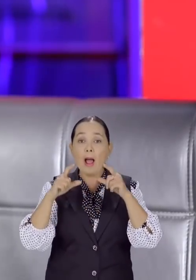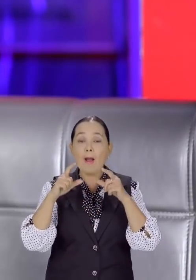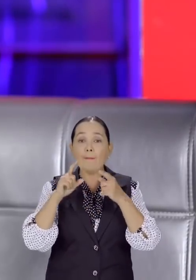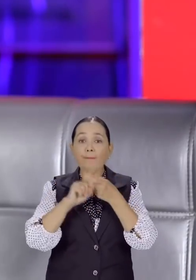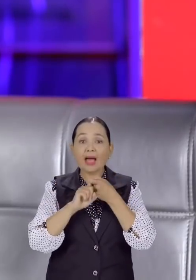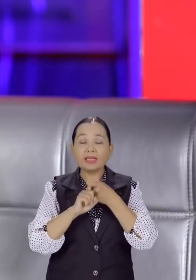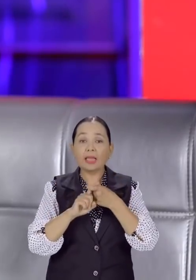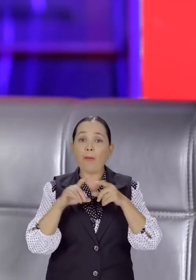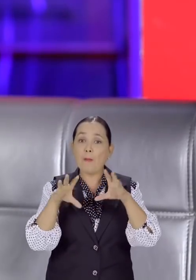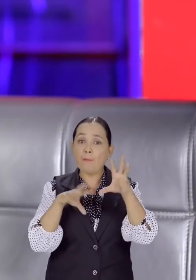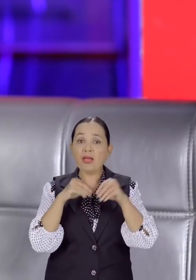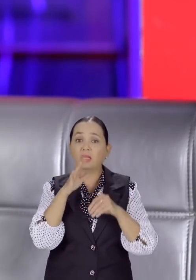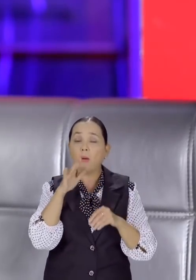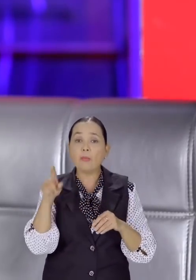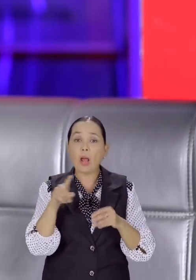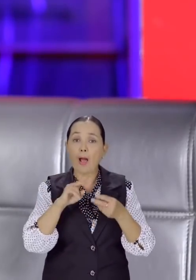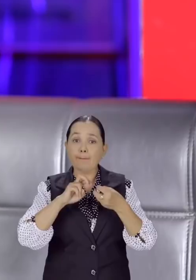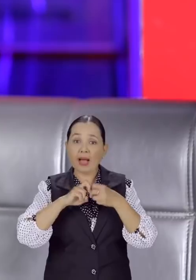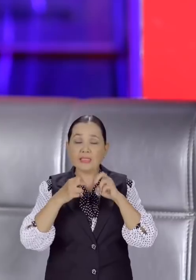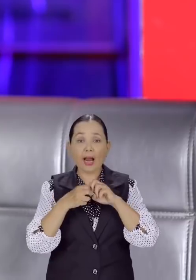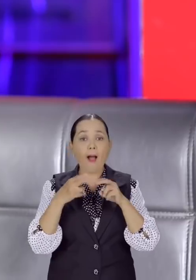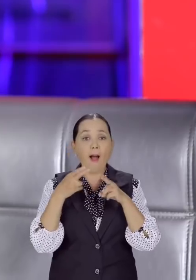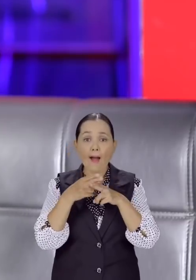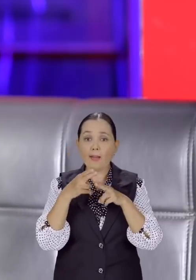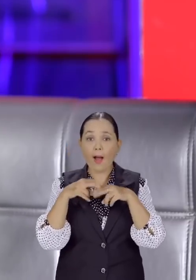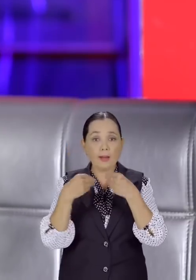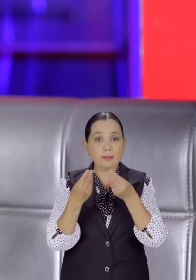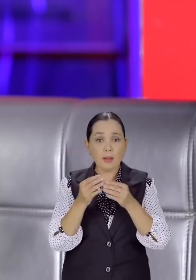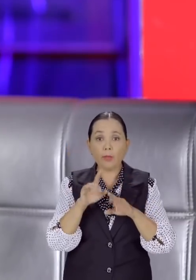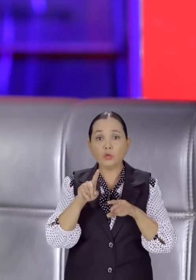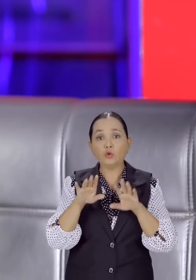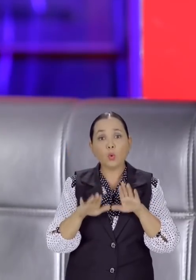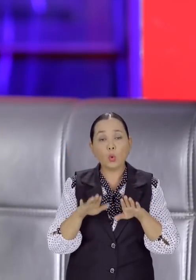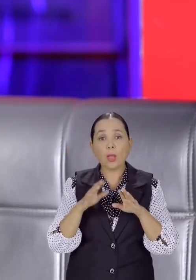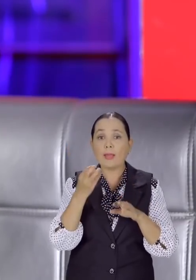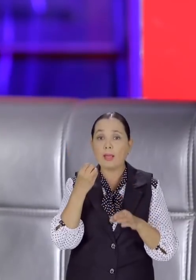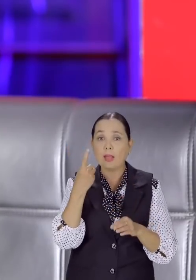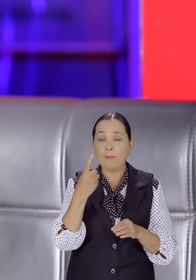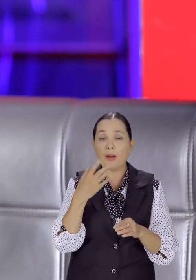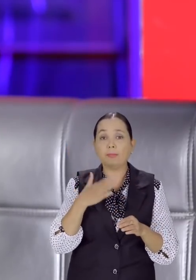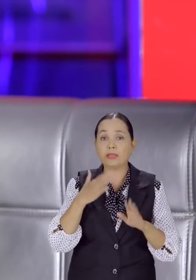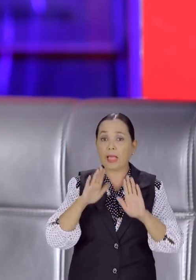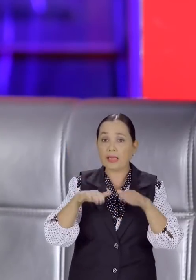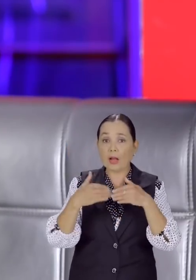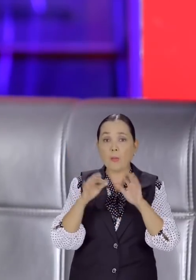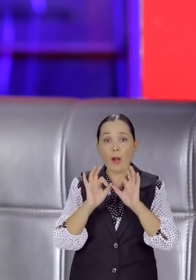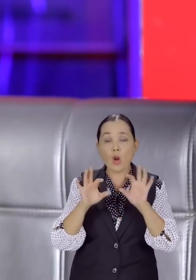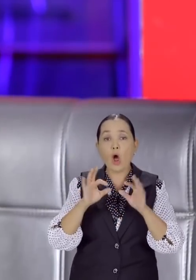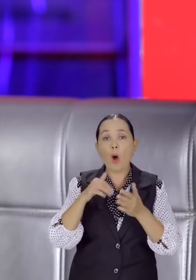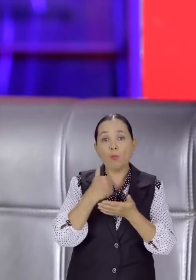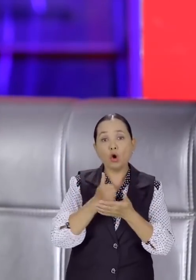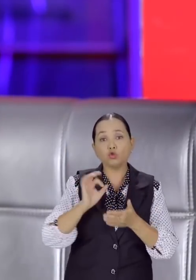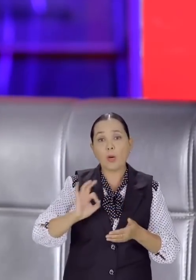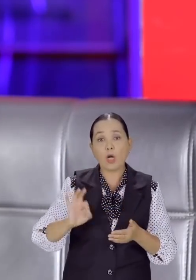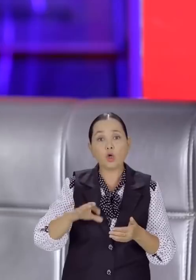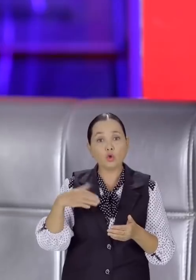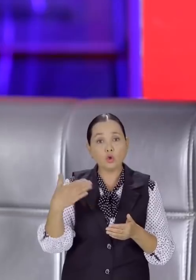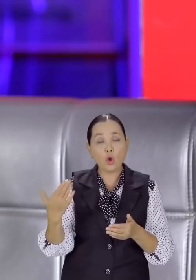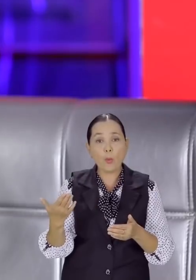sharoitida paxta yig'im terim masalalariga xalaqit qilmaydi va shu o'rinda yana bir bizga taqdim etilgan ma'lumot Bosh prokuratura